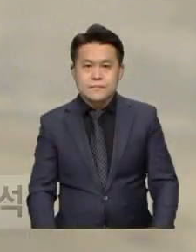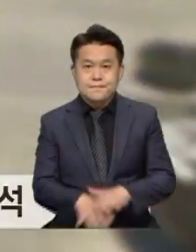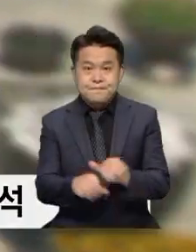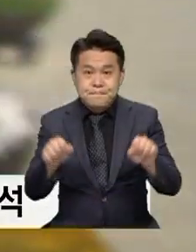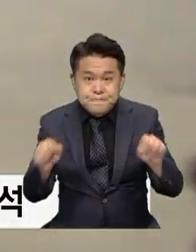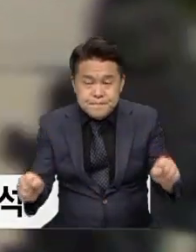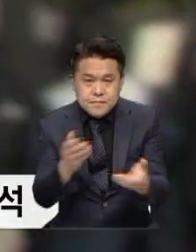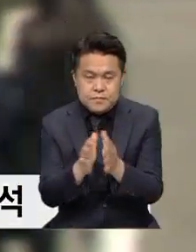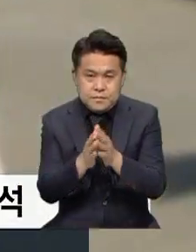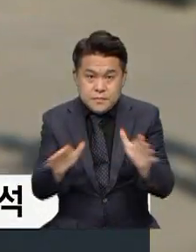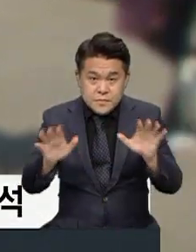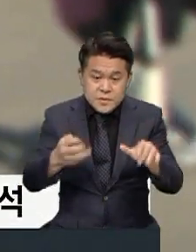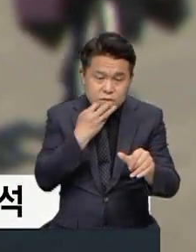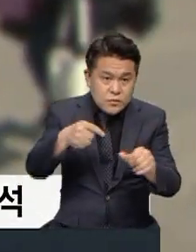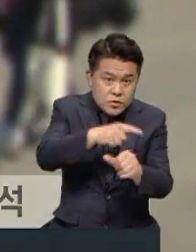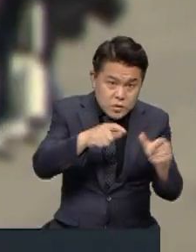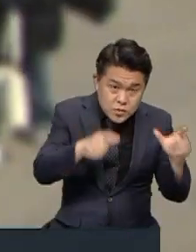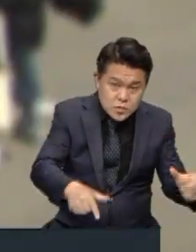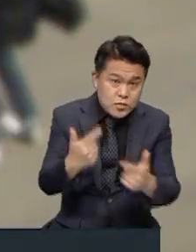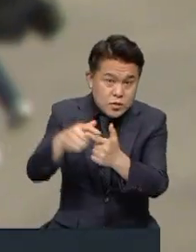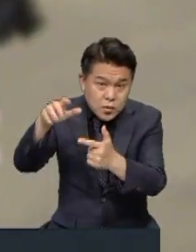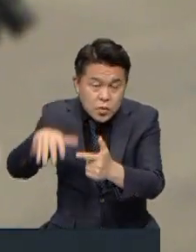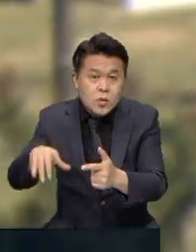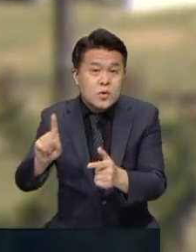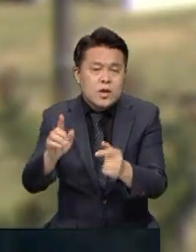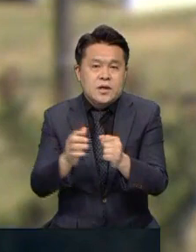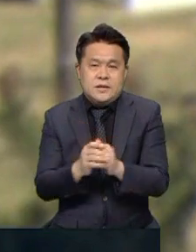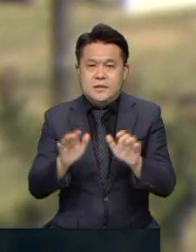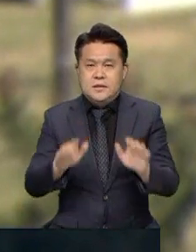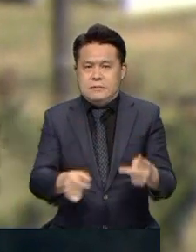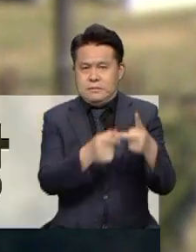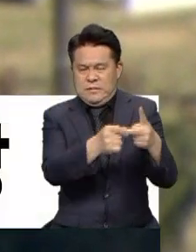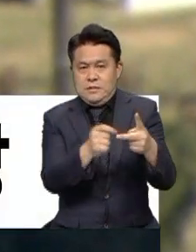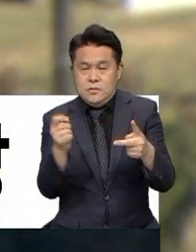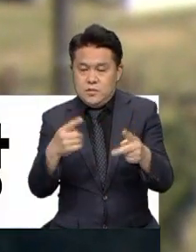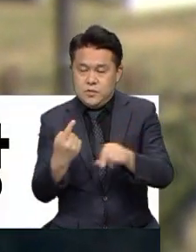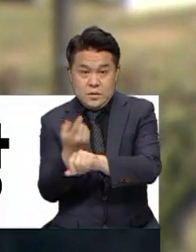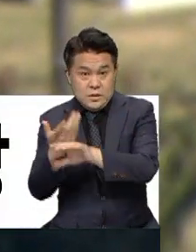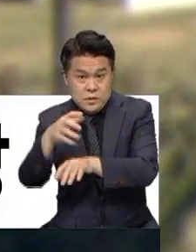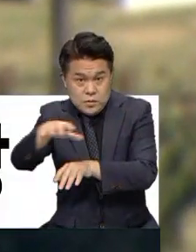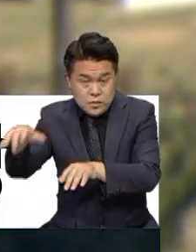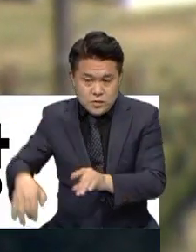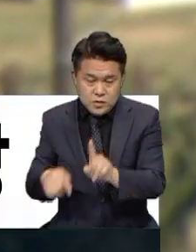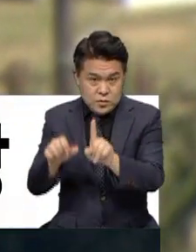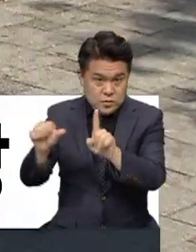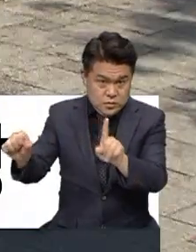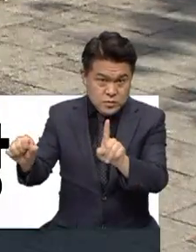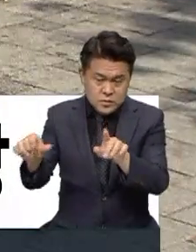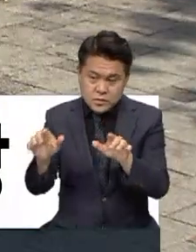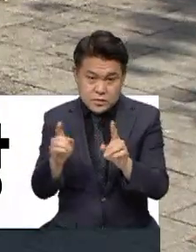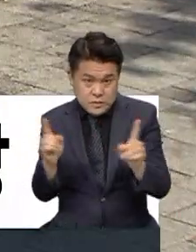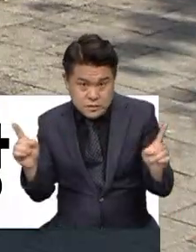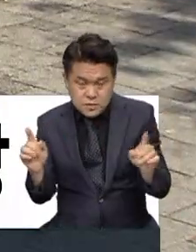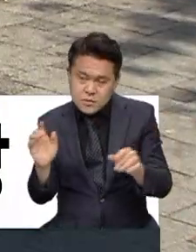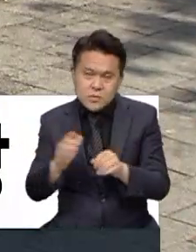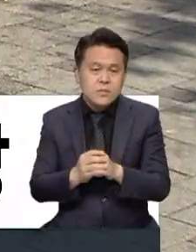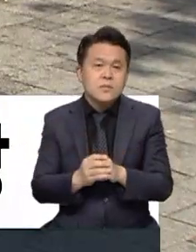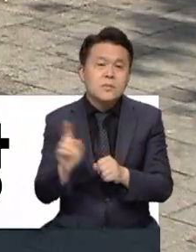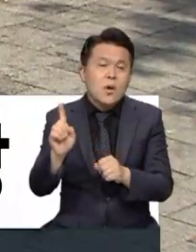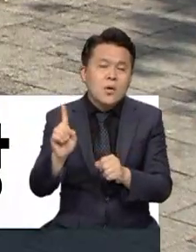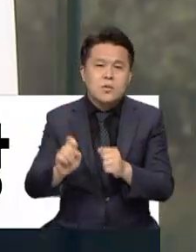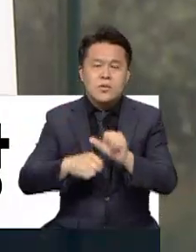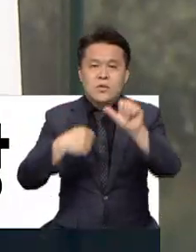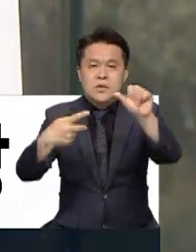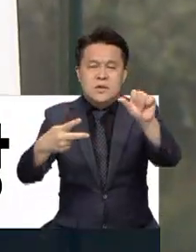현재 수도권과 부산 등은 2단계, 나머지 비수도권 지역은 1.5단계인 거리두기 조치가 다음 달 2일까지 3주